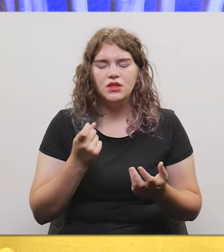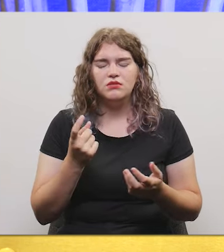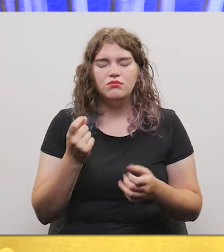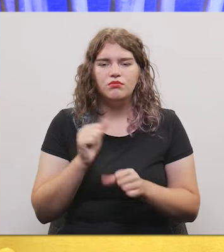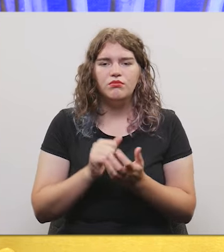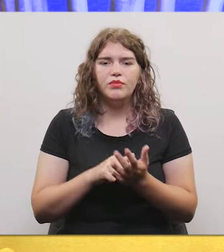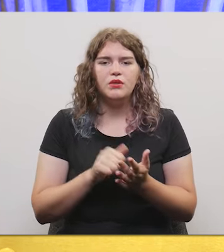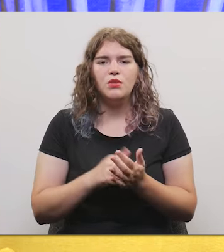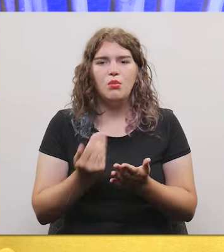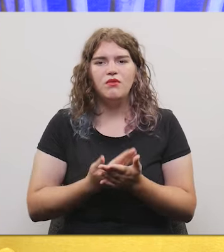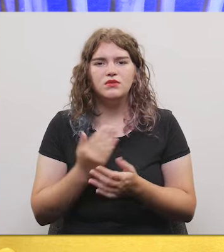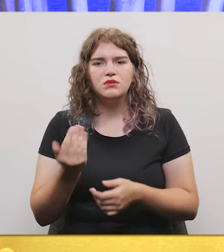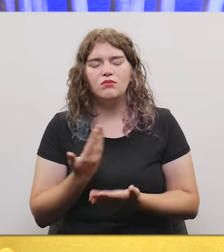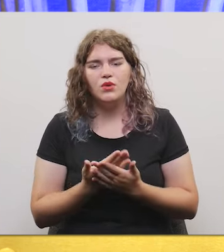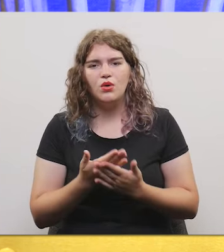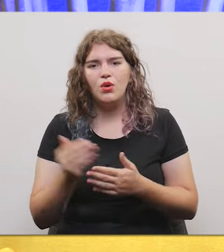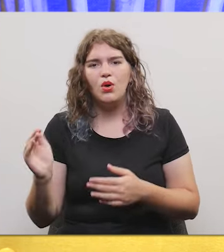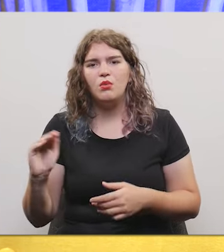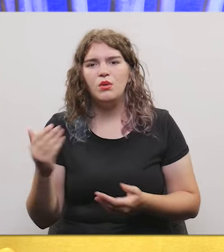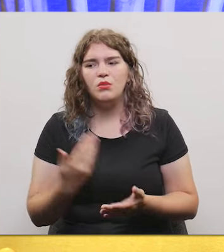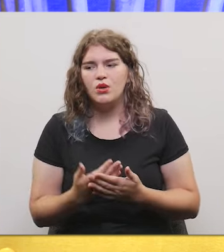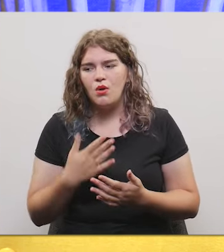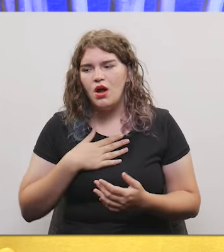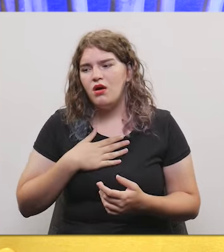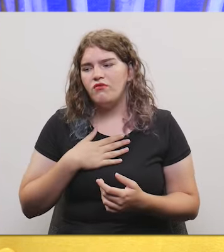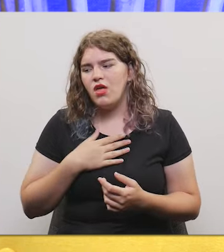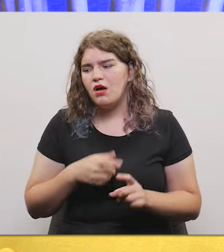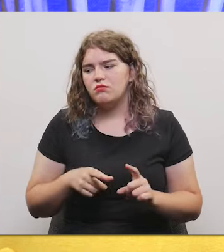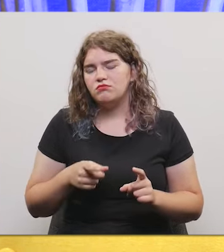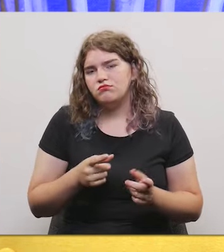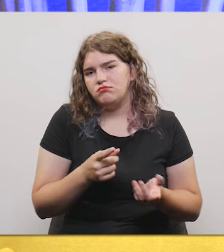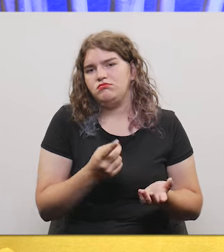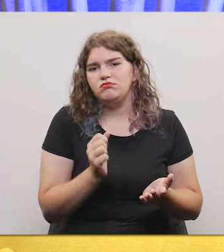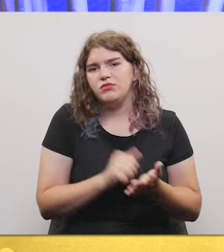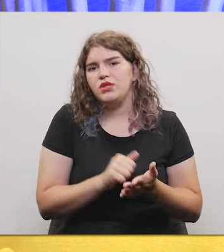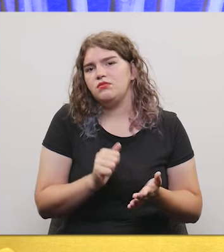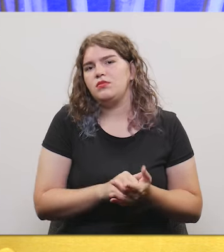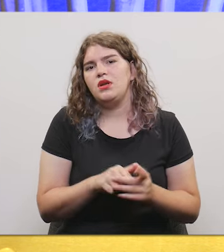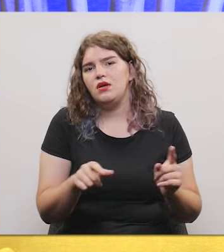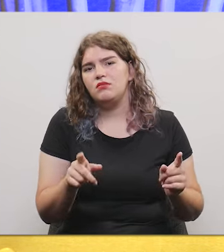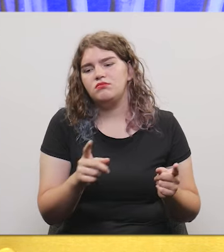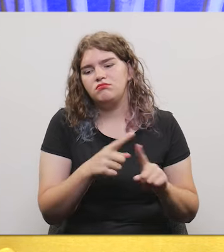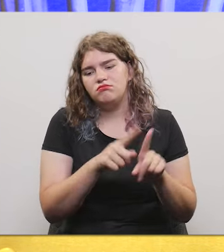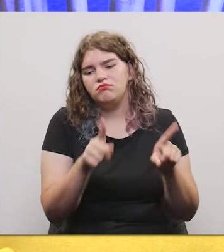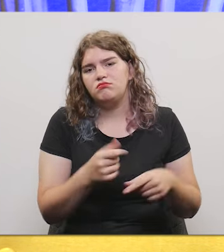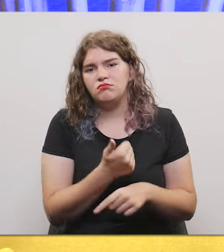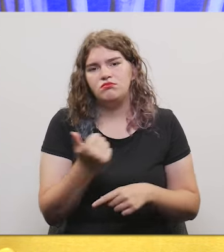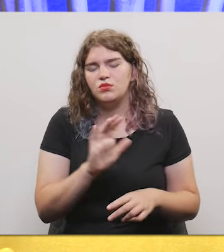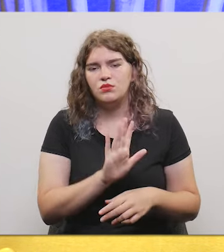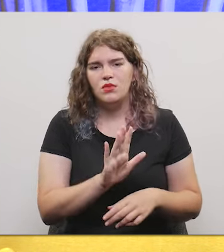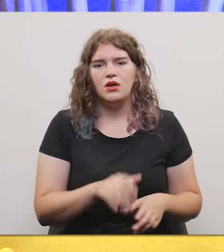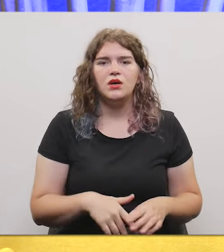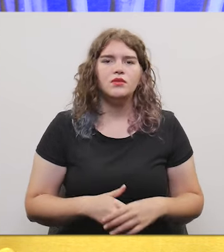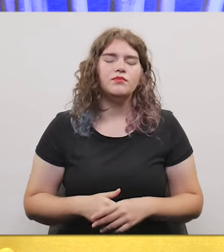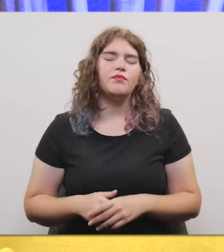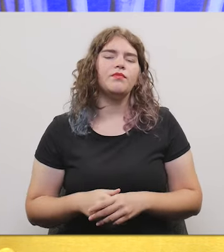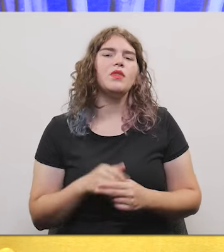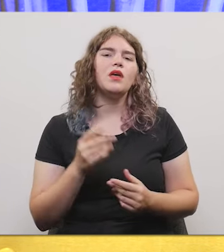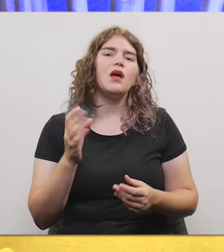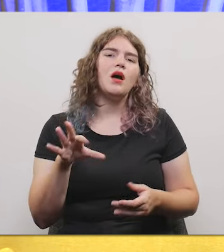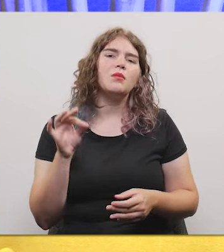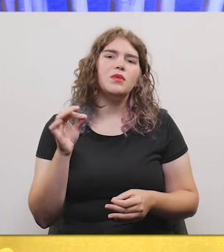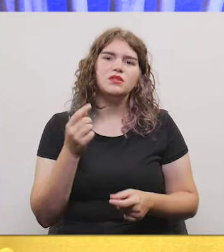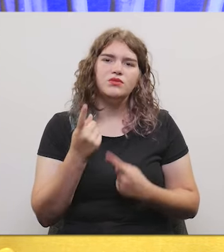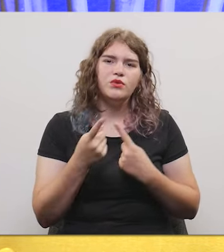din Biblia povestită copiilor, pentru că asta aveam la dispoziție. Și am ales să